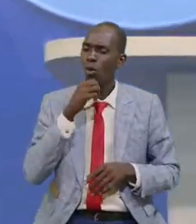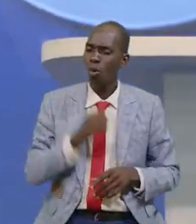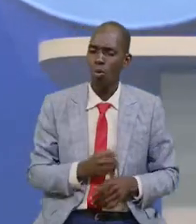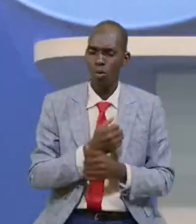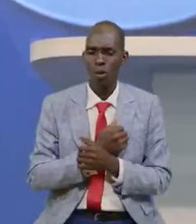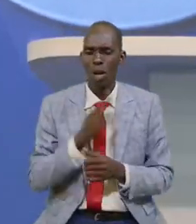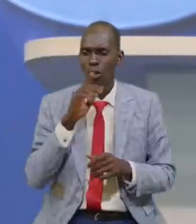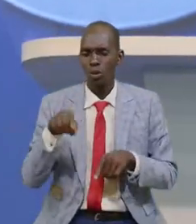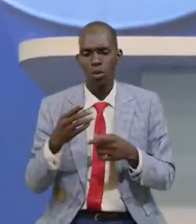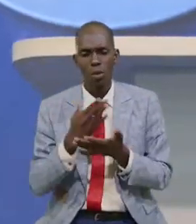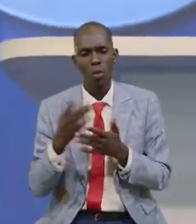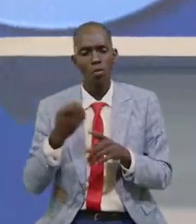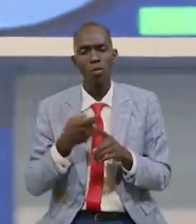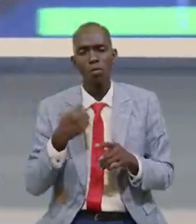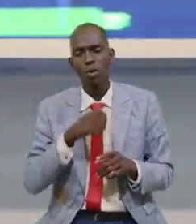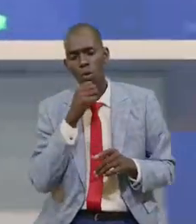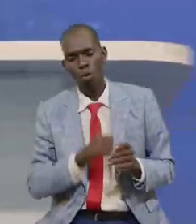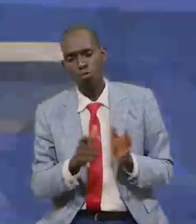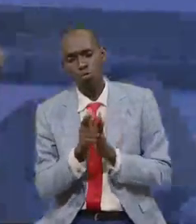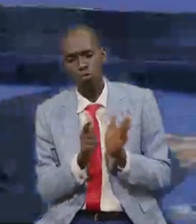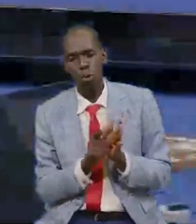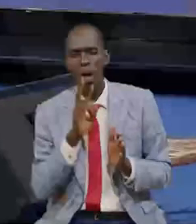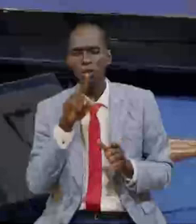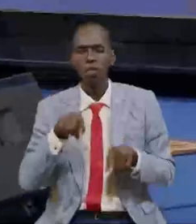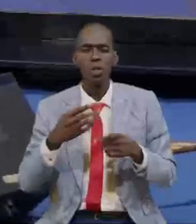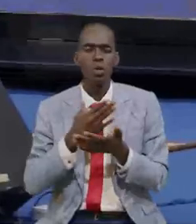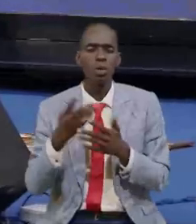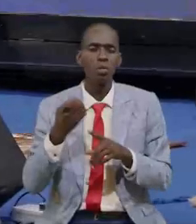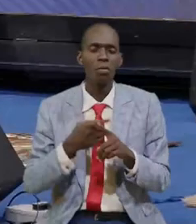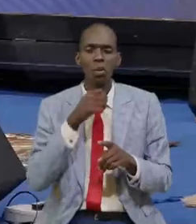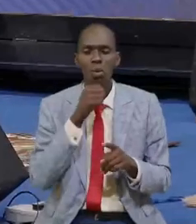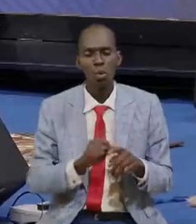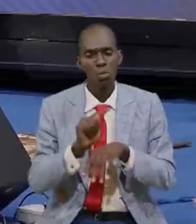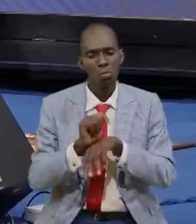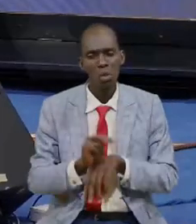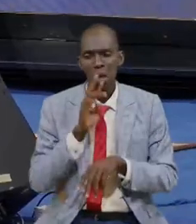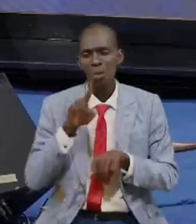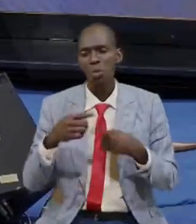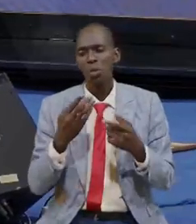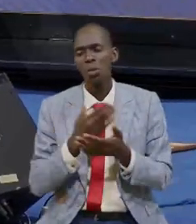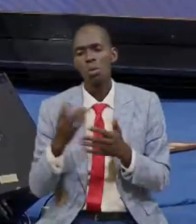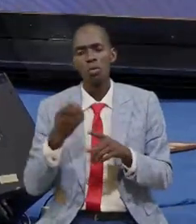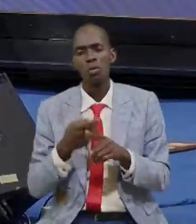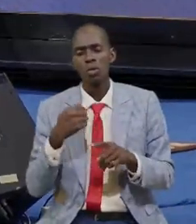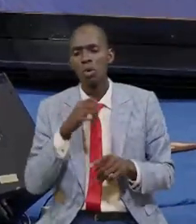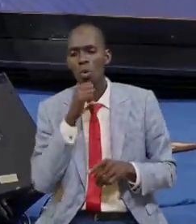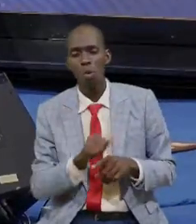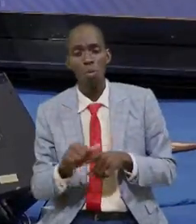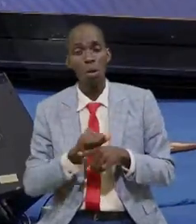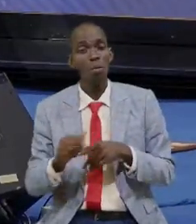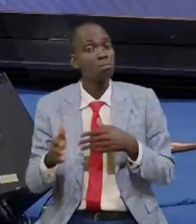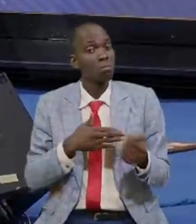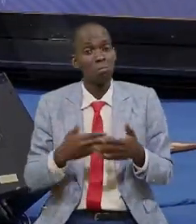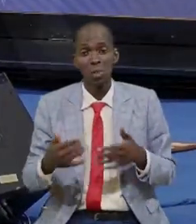vas de l'ancienne loi, est-ce que tu t'en vas de l'ancienne tradition, est-ce que tu quittes l'ancienne cérémonie, tout de même,